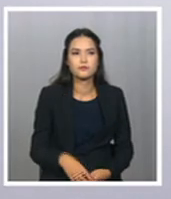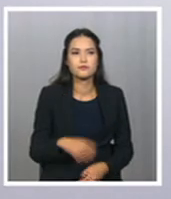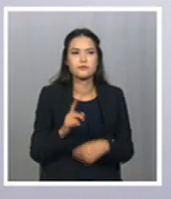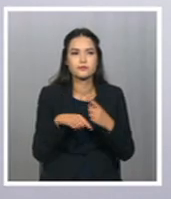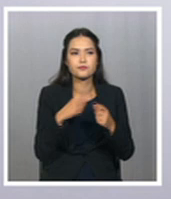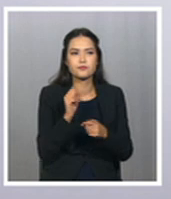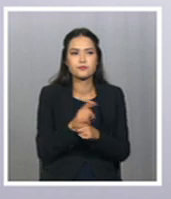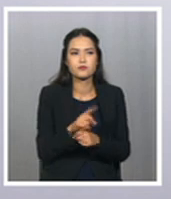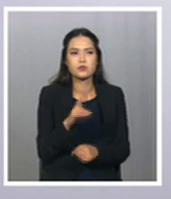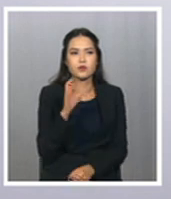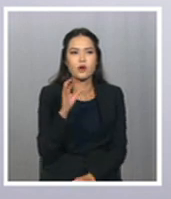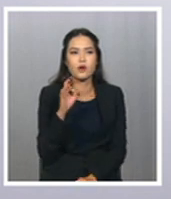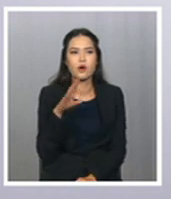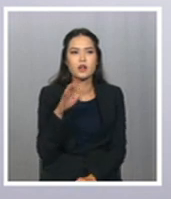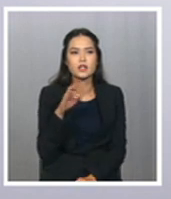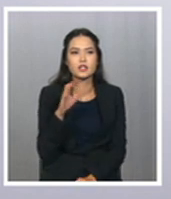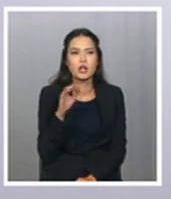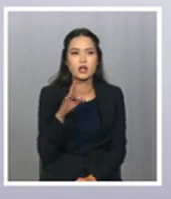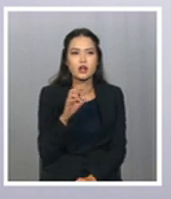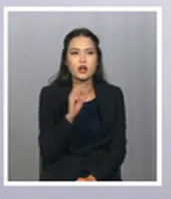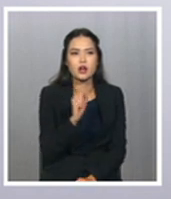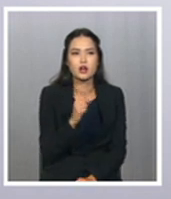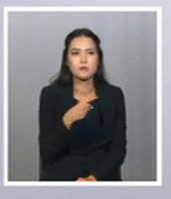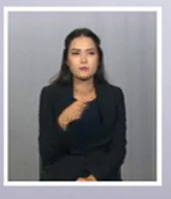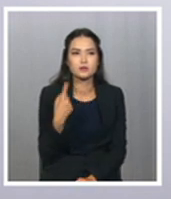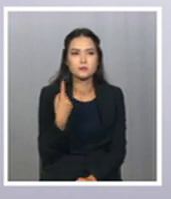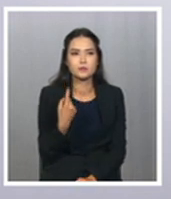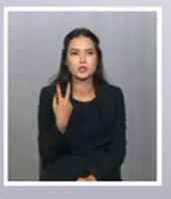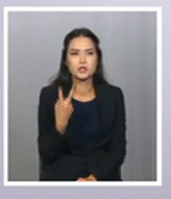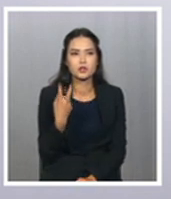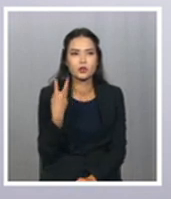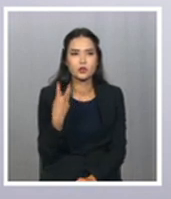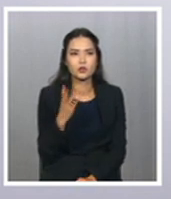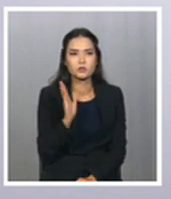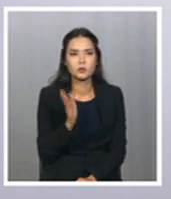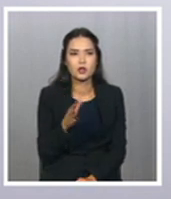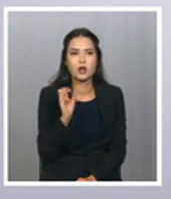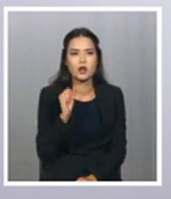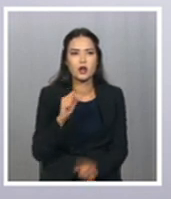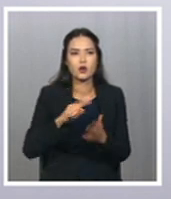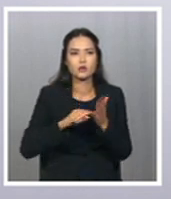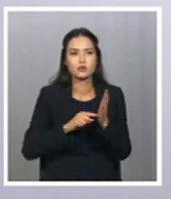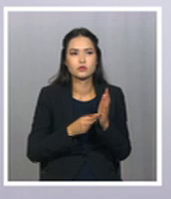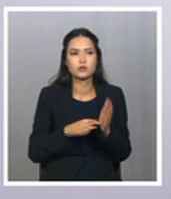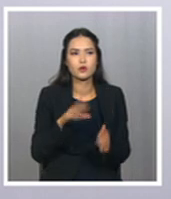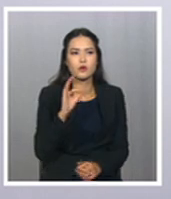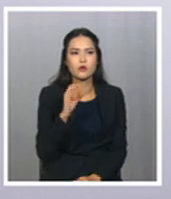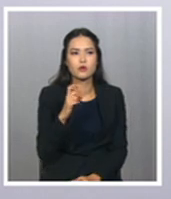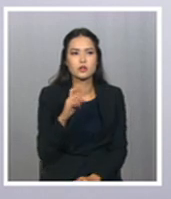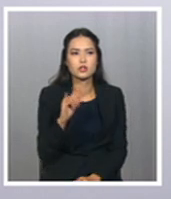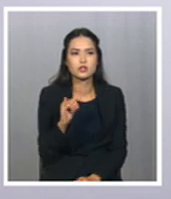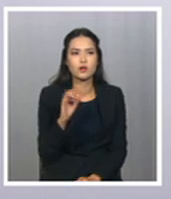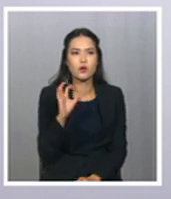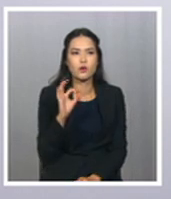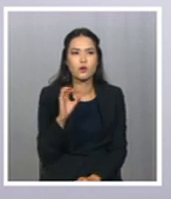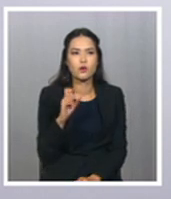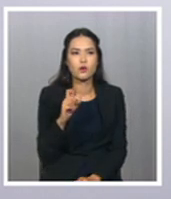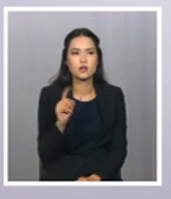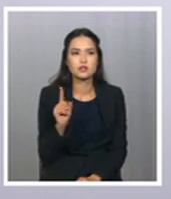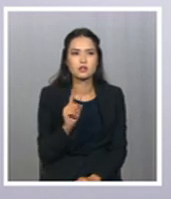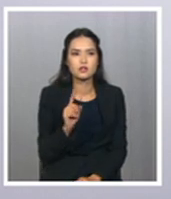тапсырма. Координаттары минус 1, 2, 3 болатын А нүктесінен OX, Y, OX,